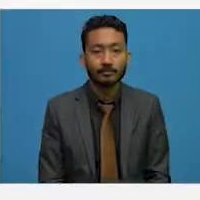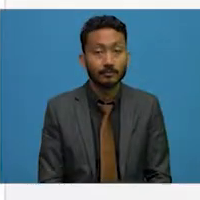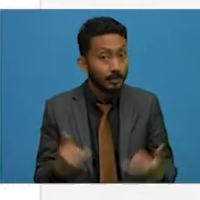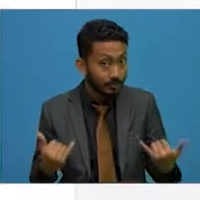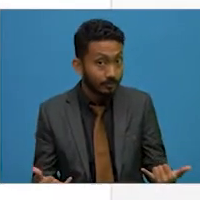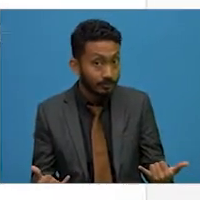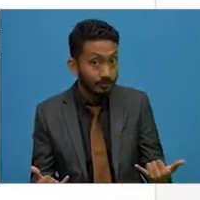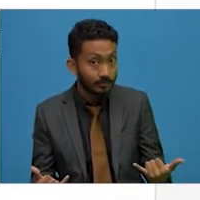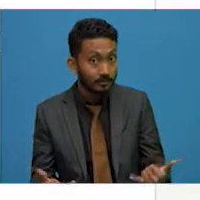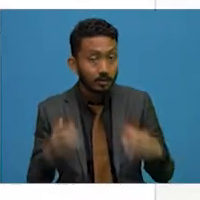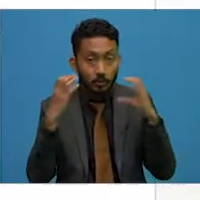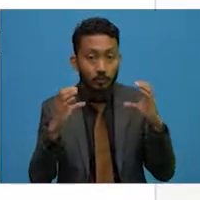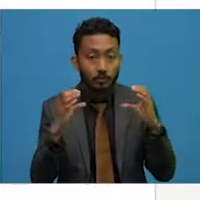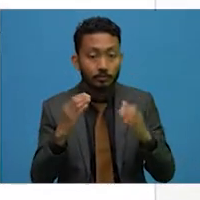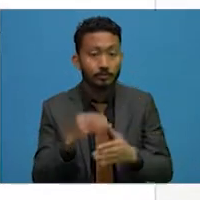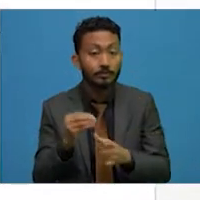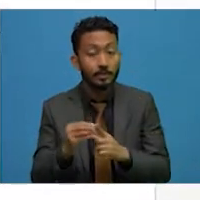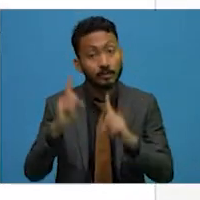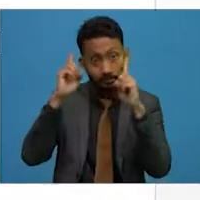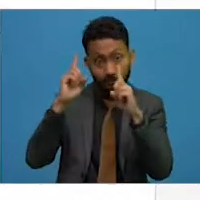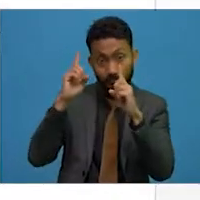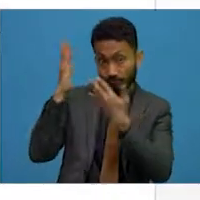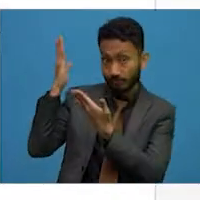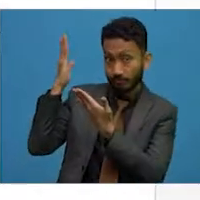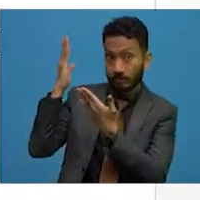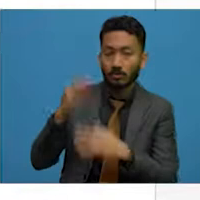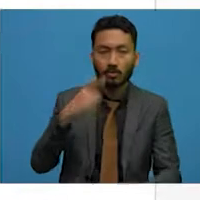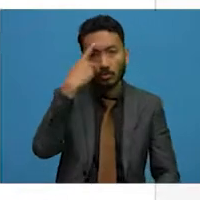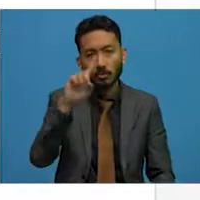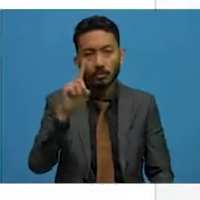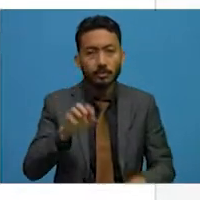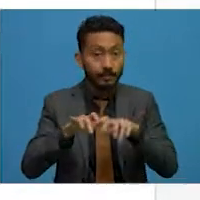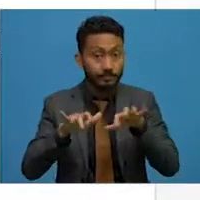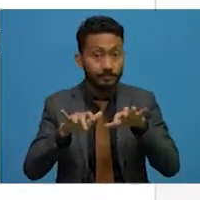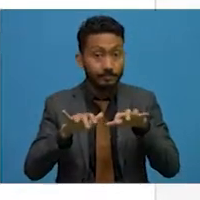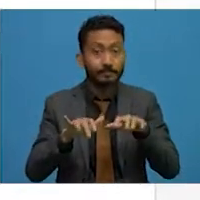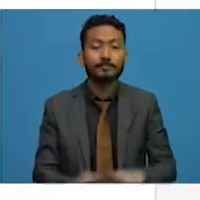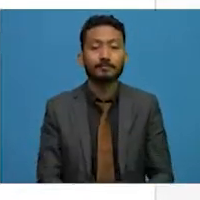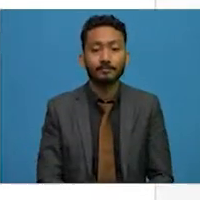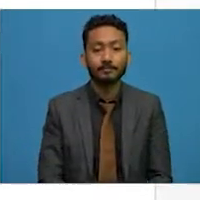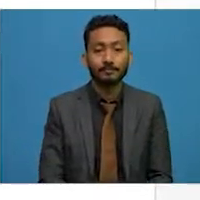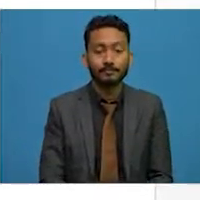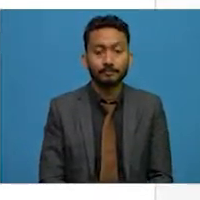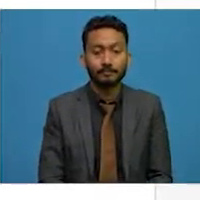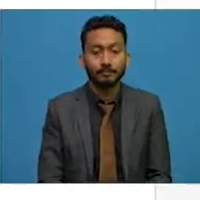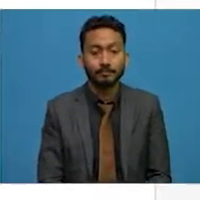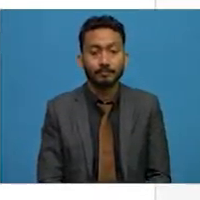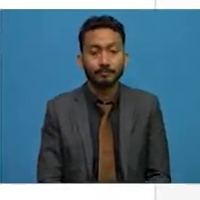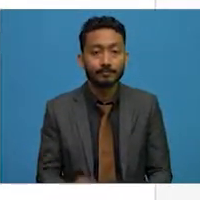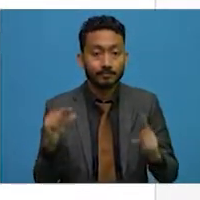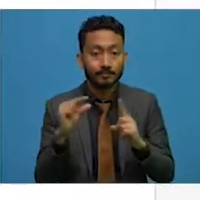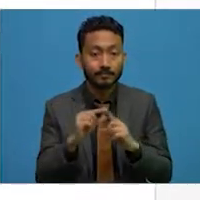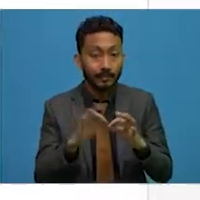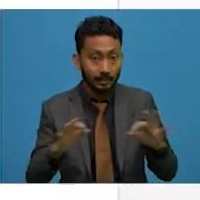Seterusnya, cikgu memilih Calibri, font 18 untuk menaip teks